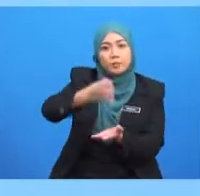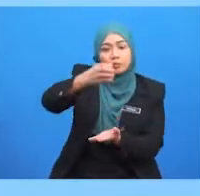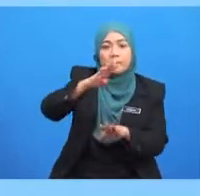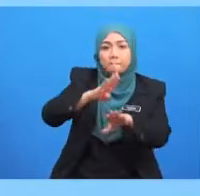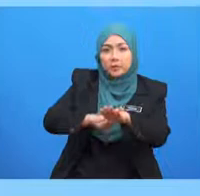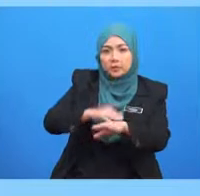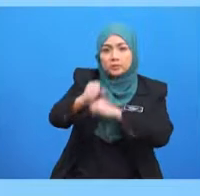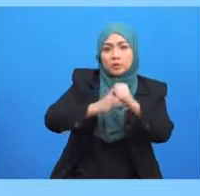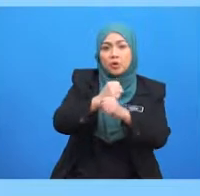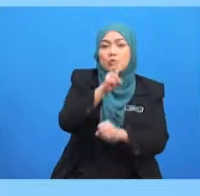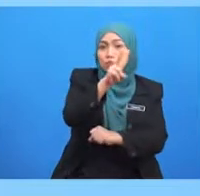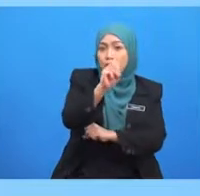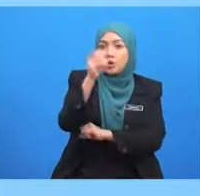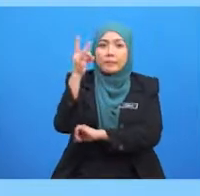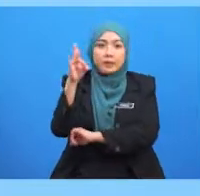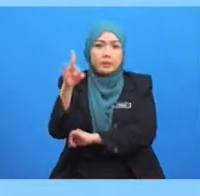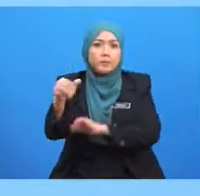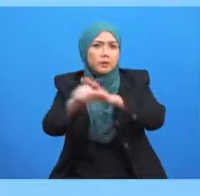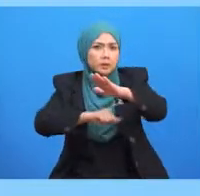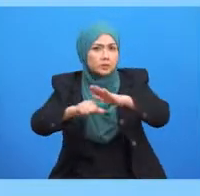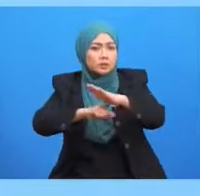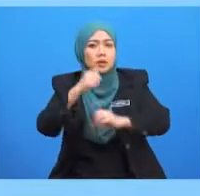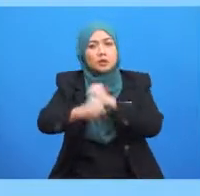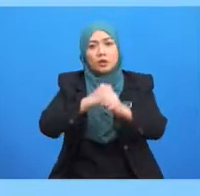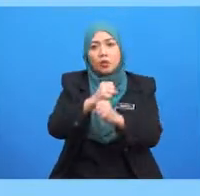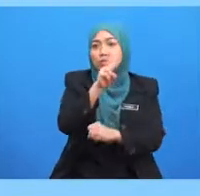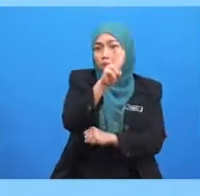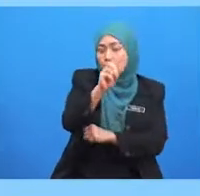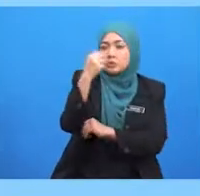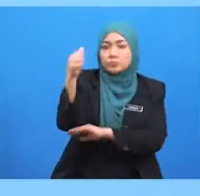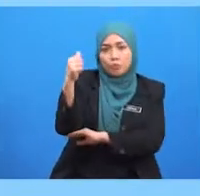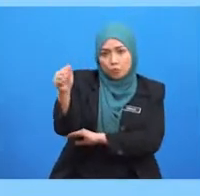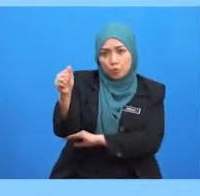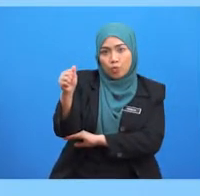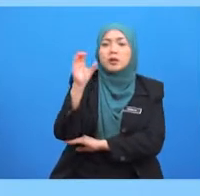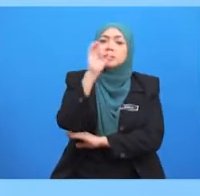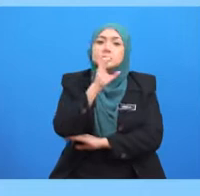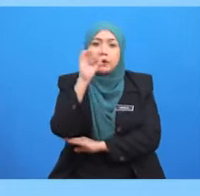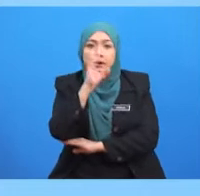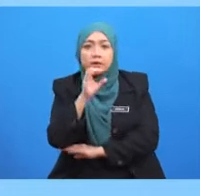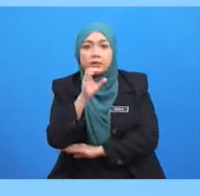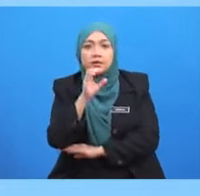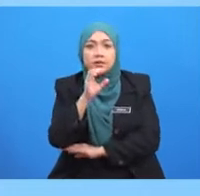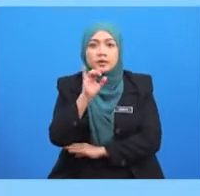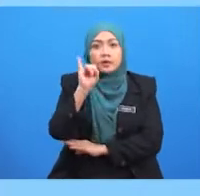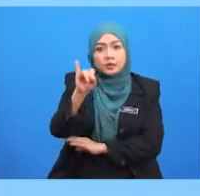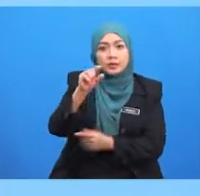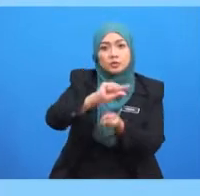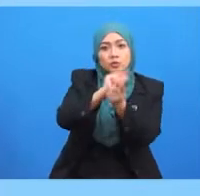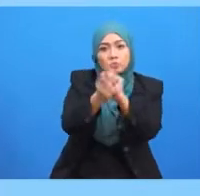2018 berasaskan 2010 hai cari indexqu bahan bagi